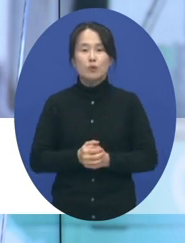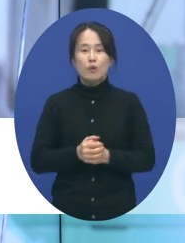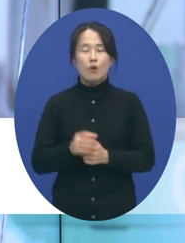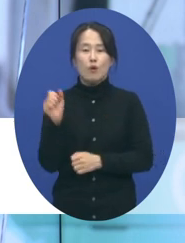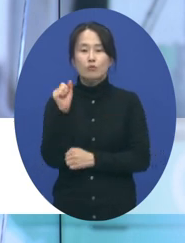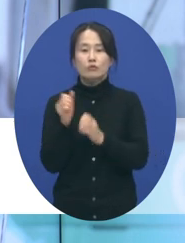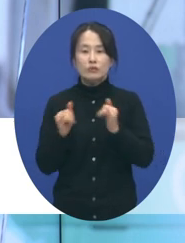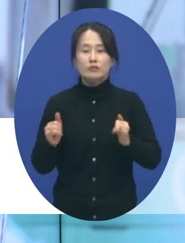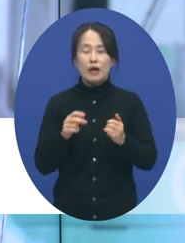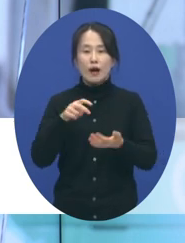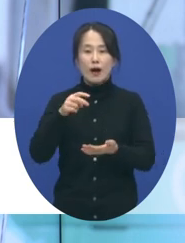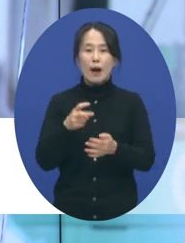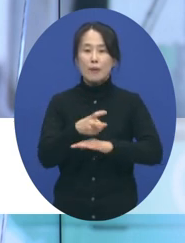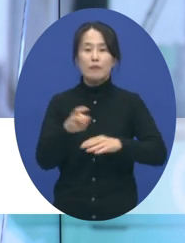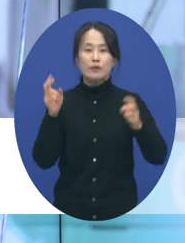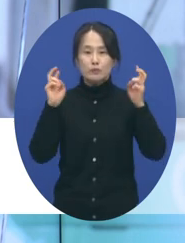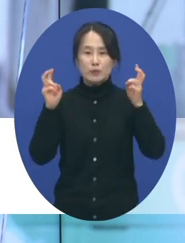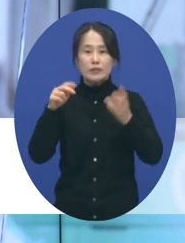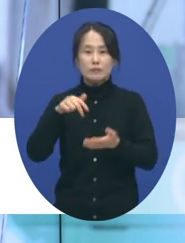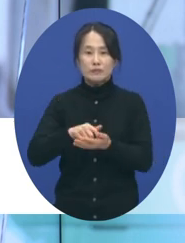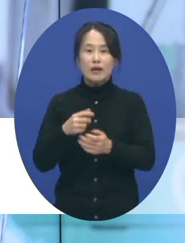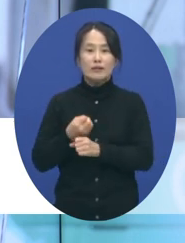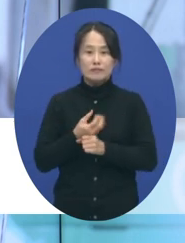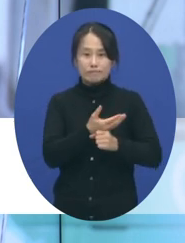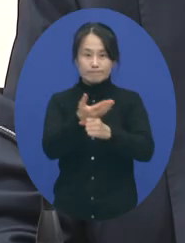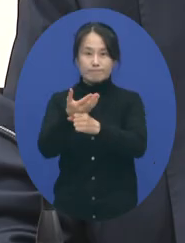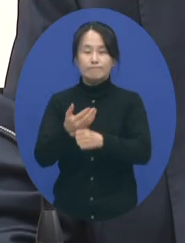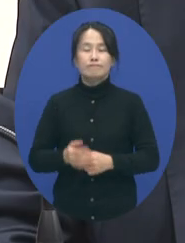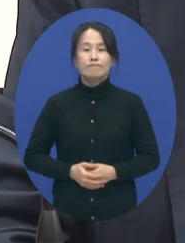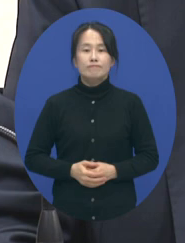운수종사자 반응도 담아왔습니다. 자세한 내용 보시죠.